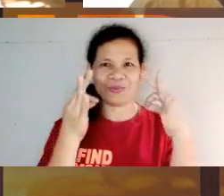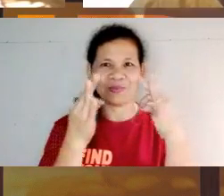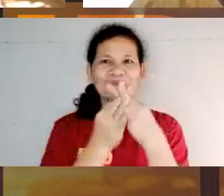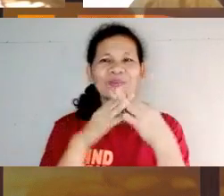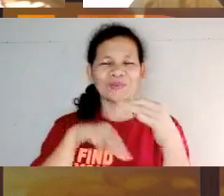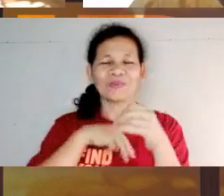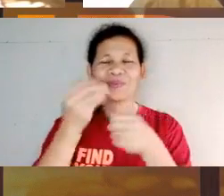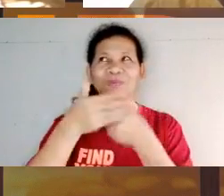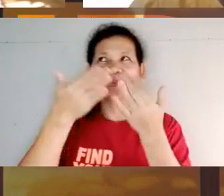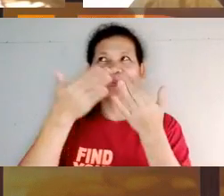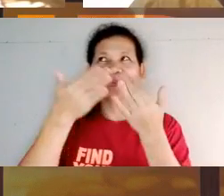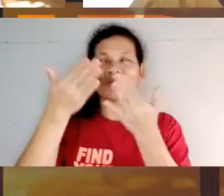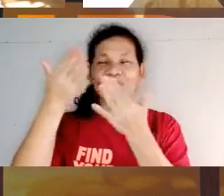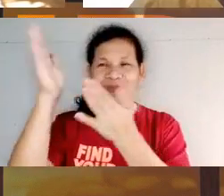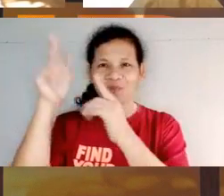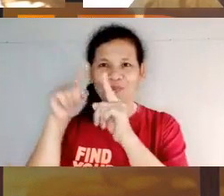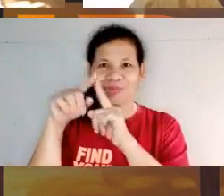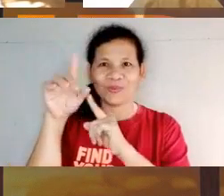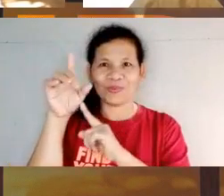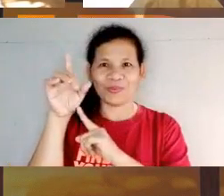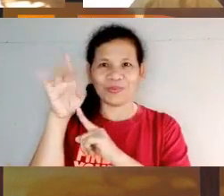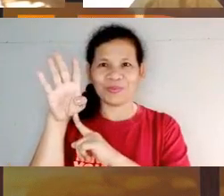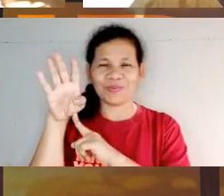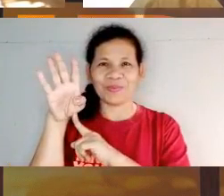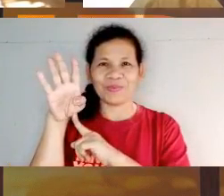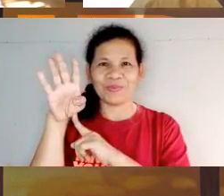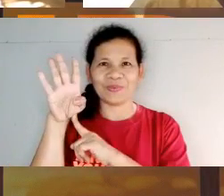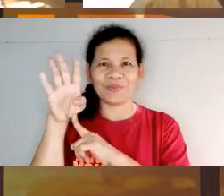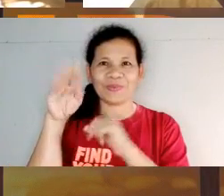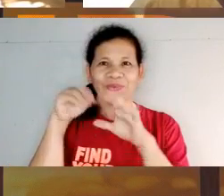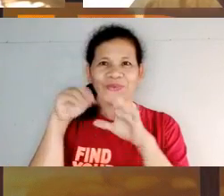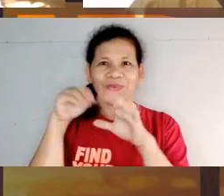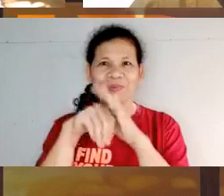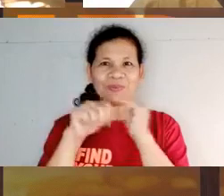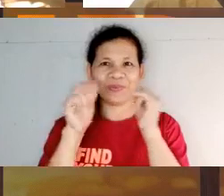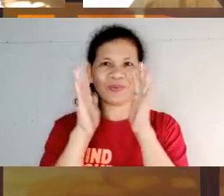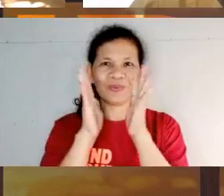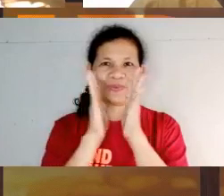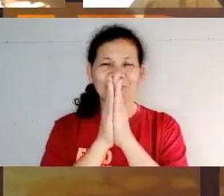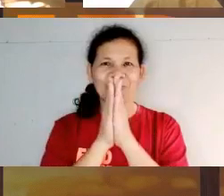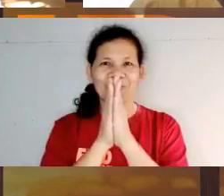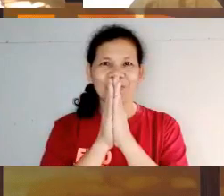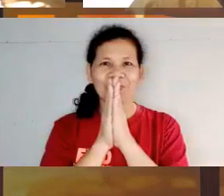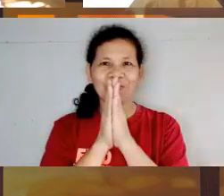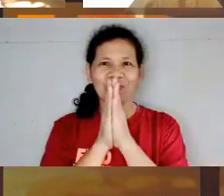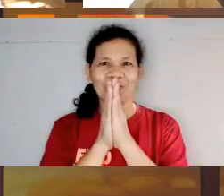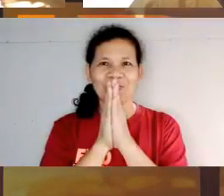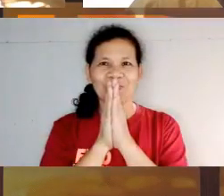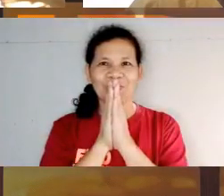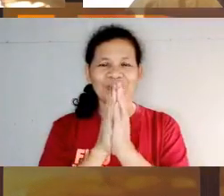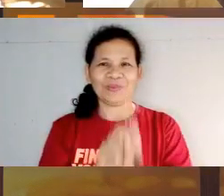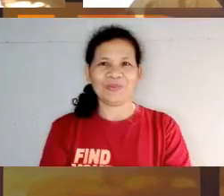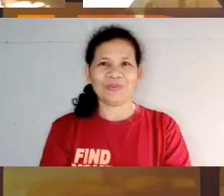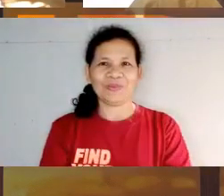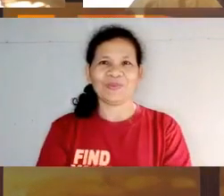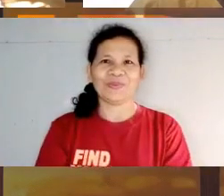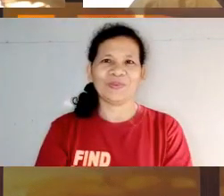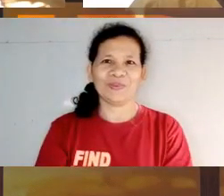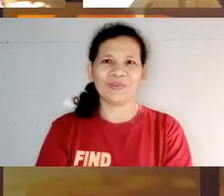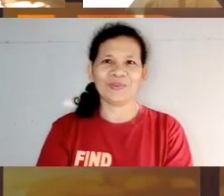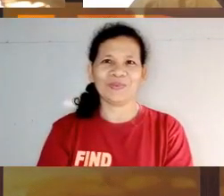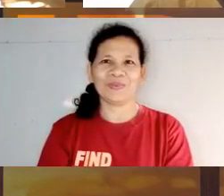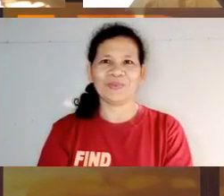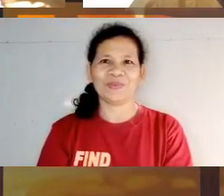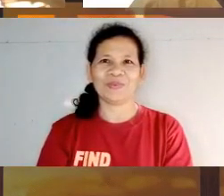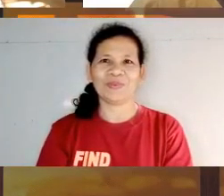nating lahat yan mga kapatid sa panalangin. Si Sir Leomer, ang gamit niyo po ba yung laptop, Sir Leomer?